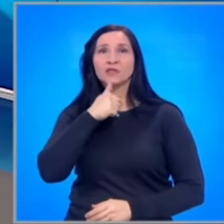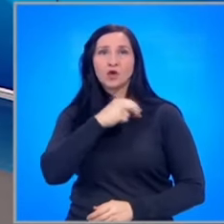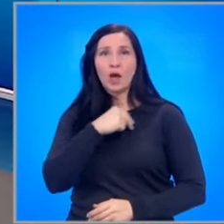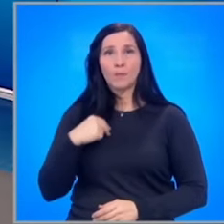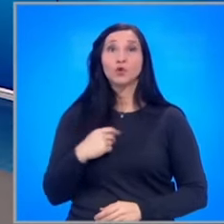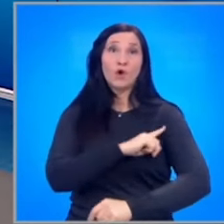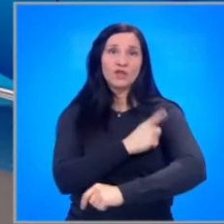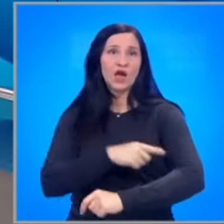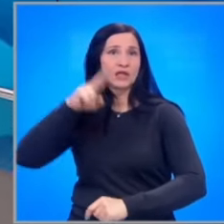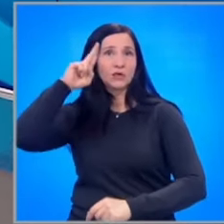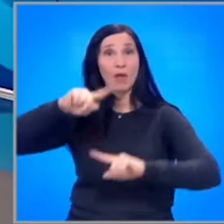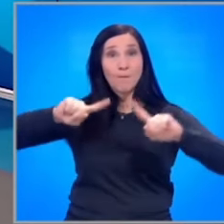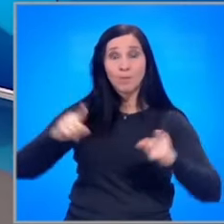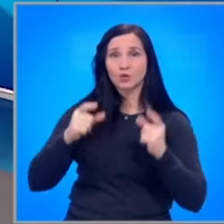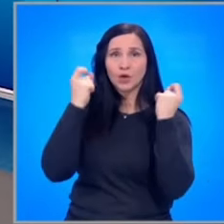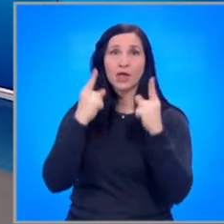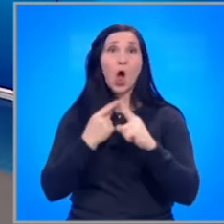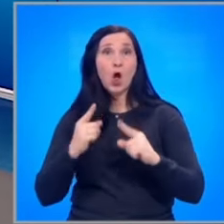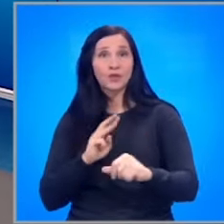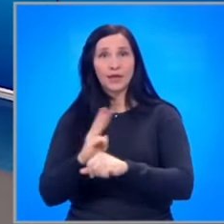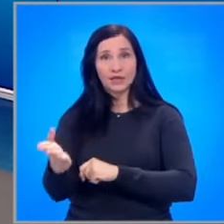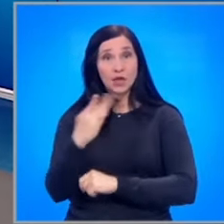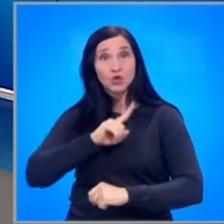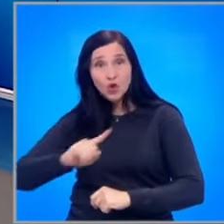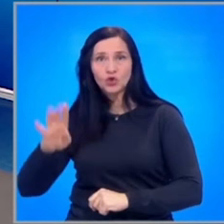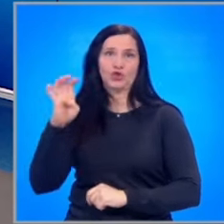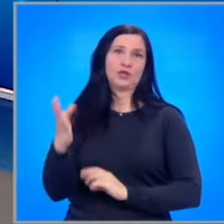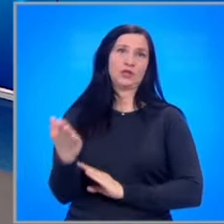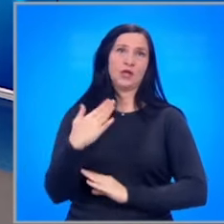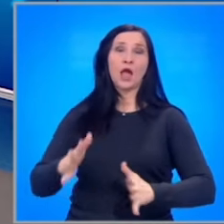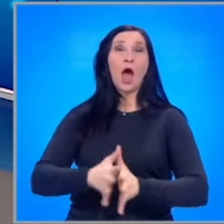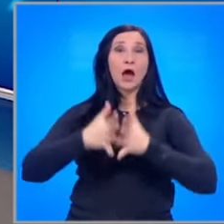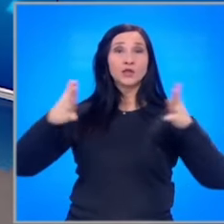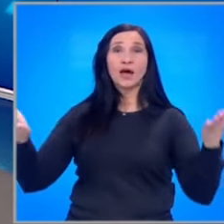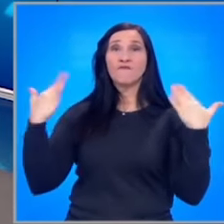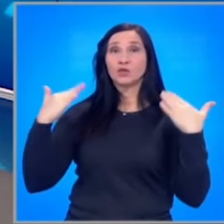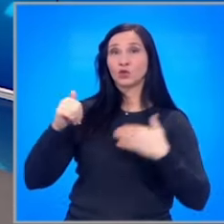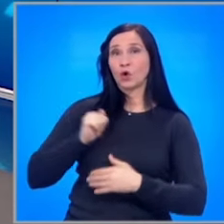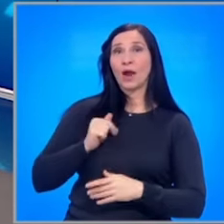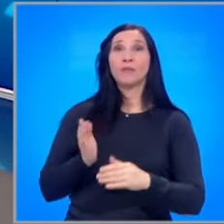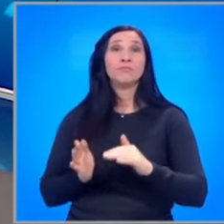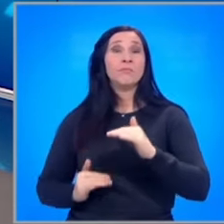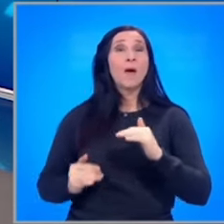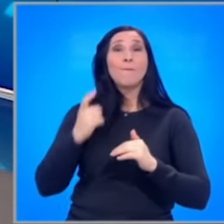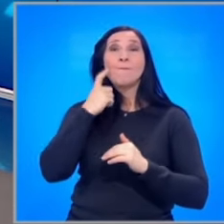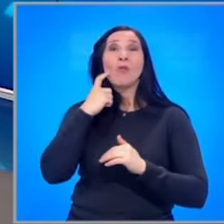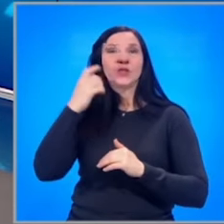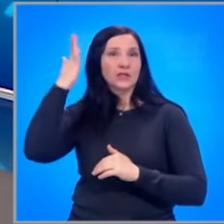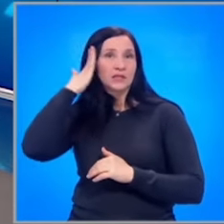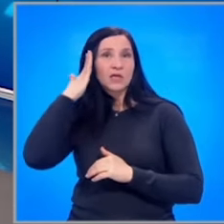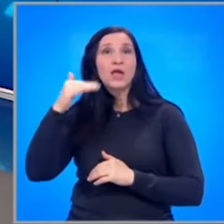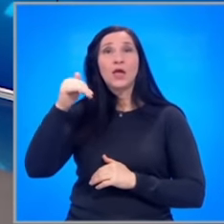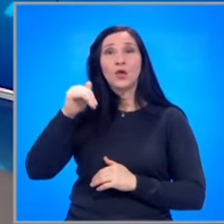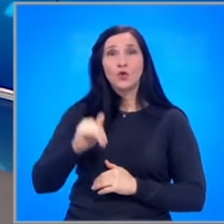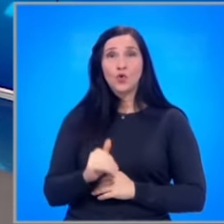бързо реагиране от 13 000 до 40 000. Разширява се въздушната охрана над Балтийските държави и